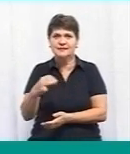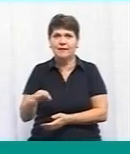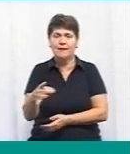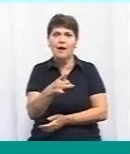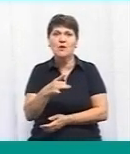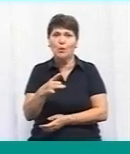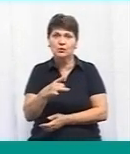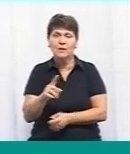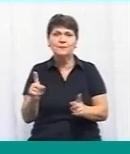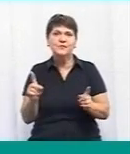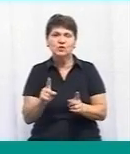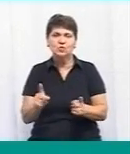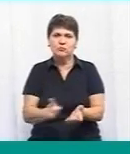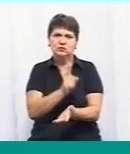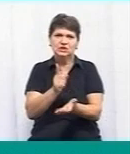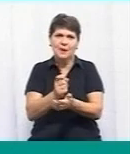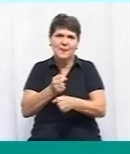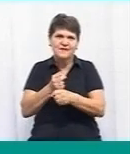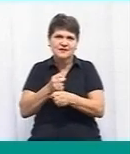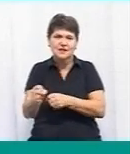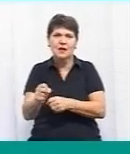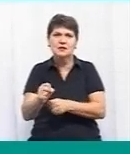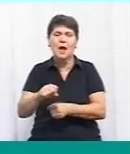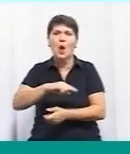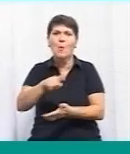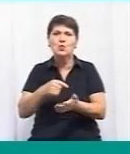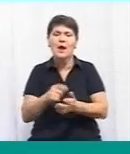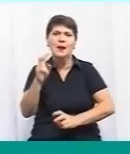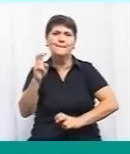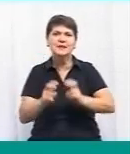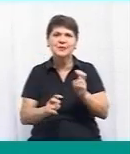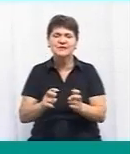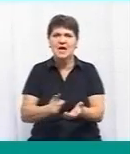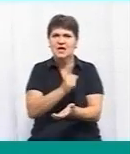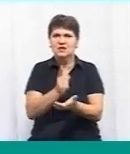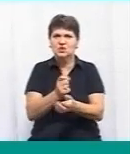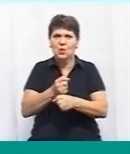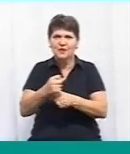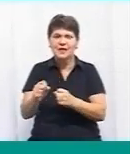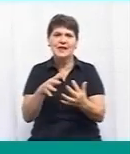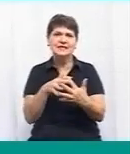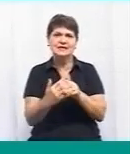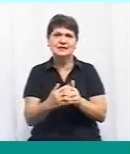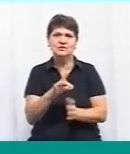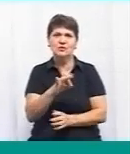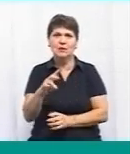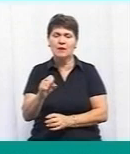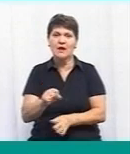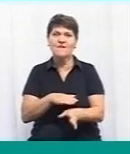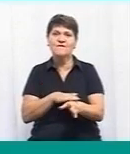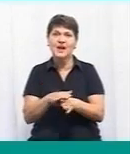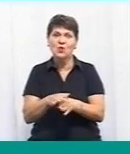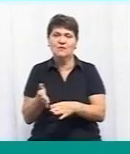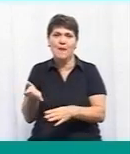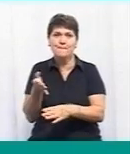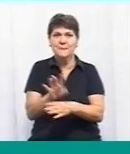щоб зобов'язати комунальне підприємство і зобов'язати цю селищну раду виконувати